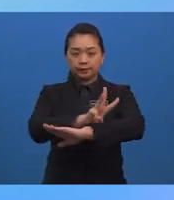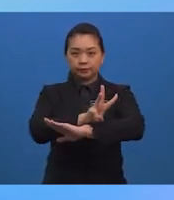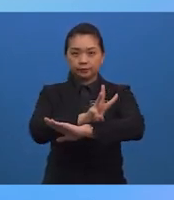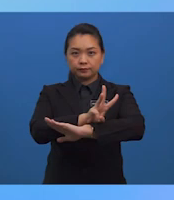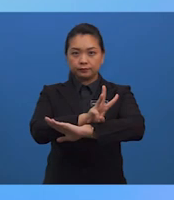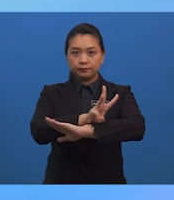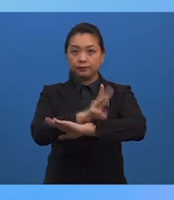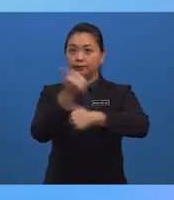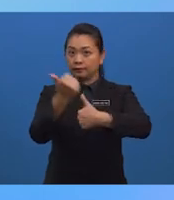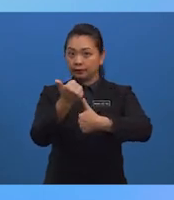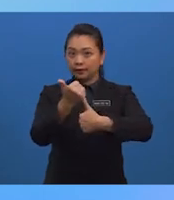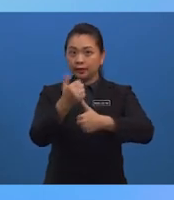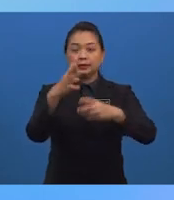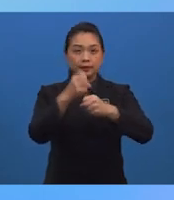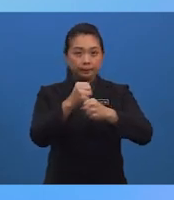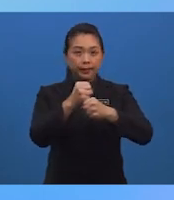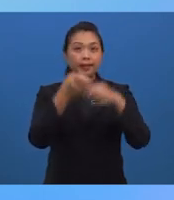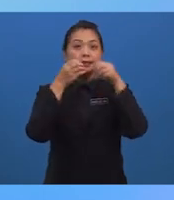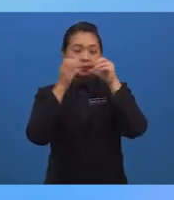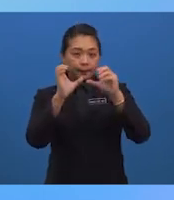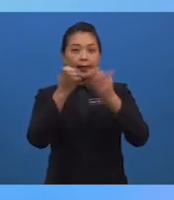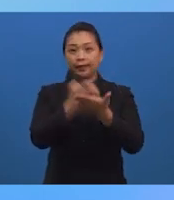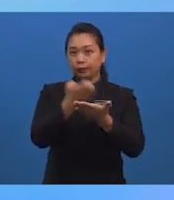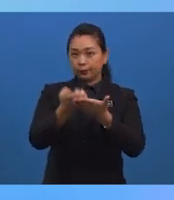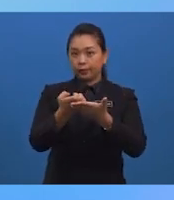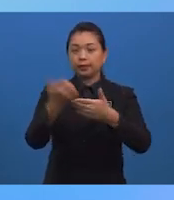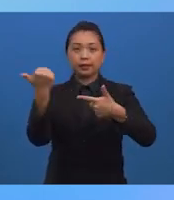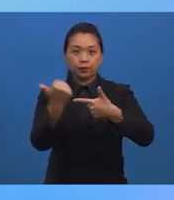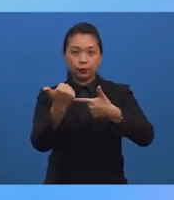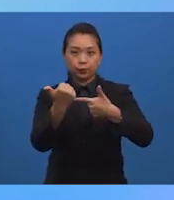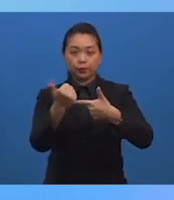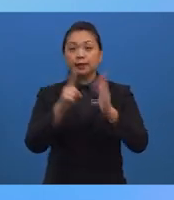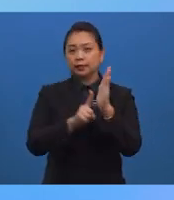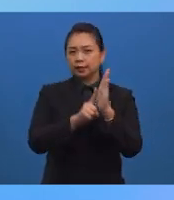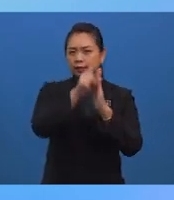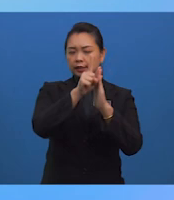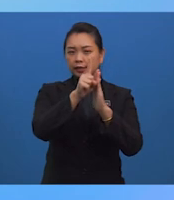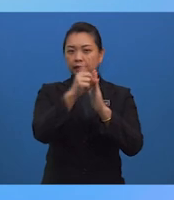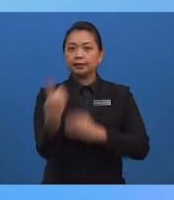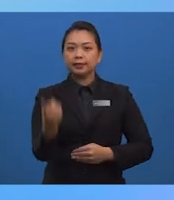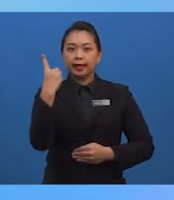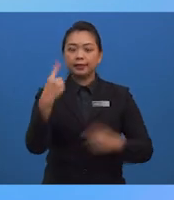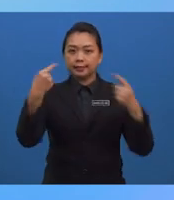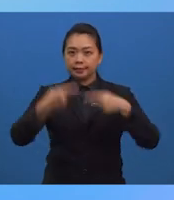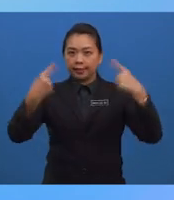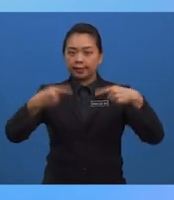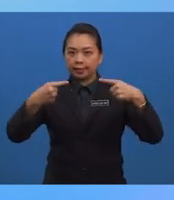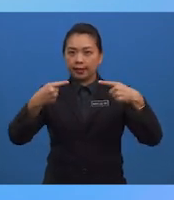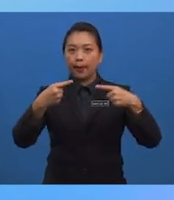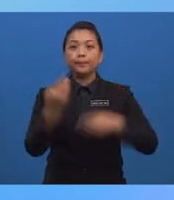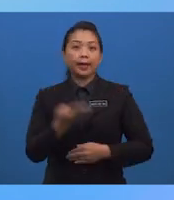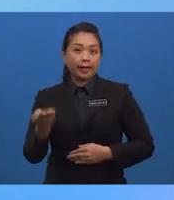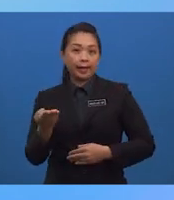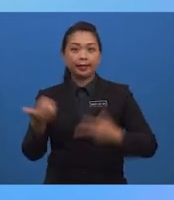mendapat kecekapan ekonomi, meningkatkan daya saing barangan, penghususan pengeluaran